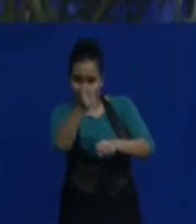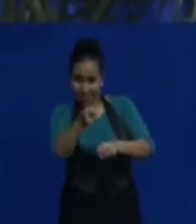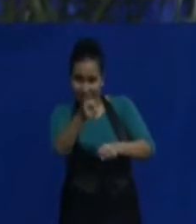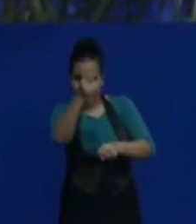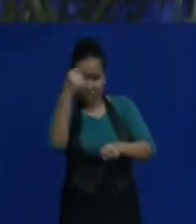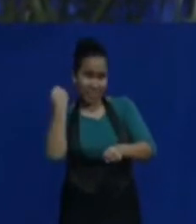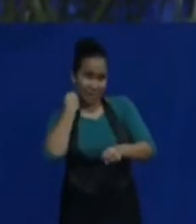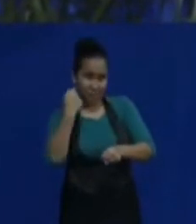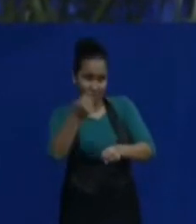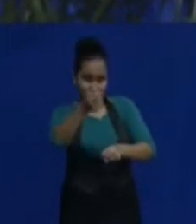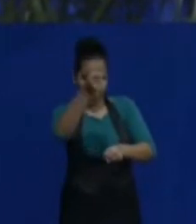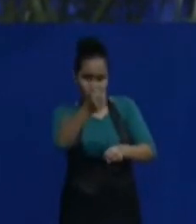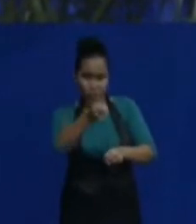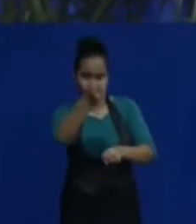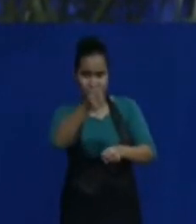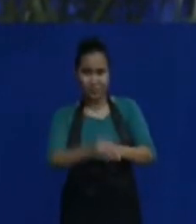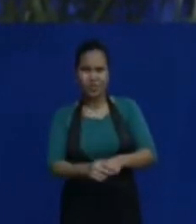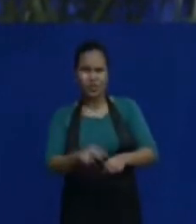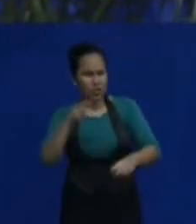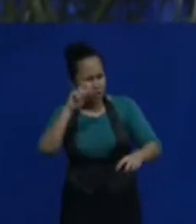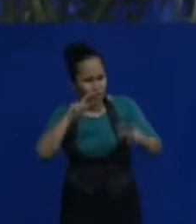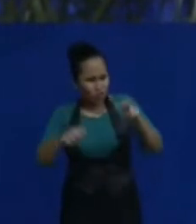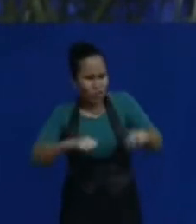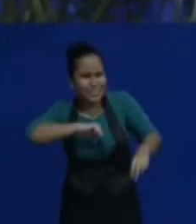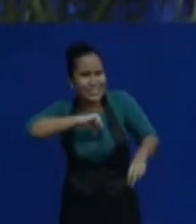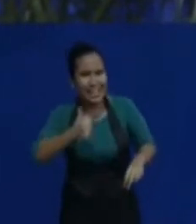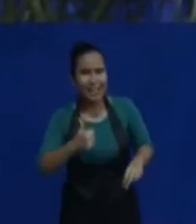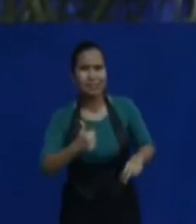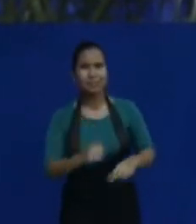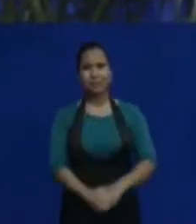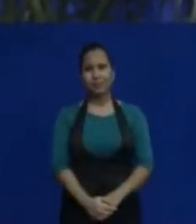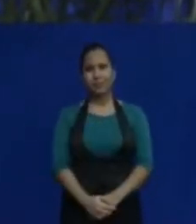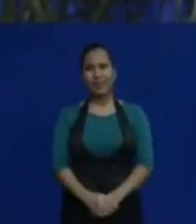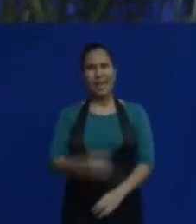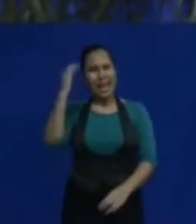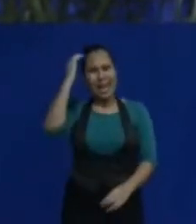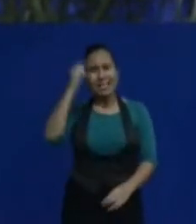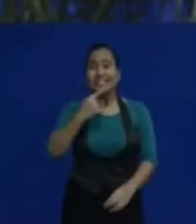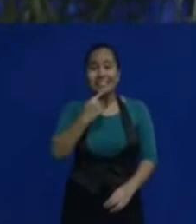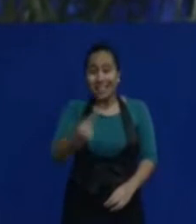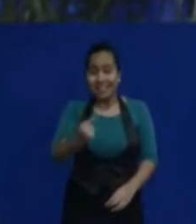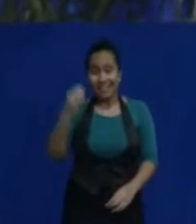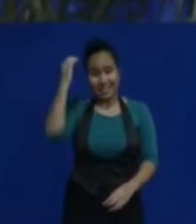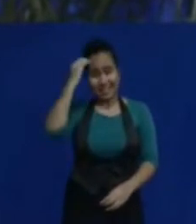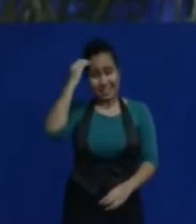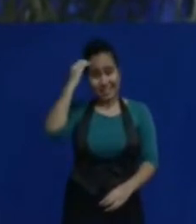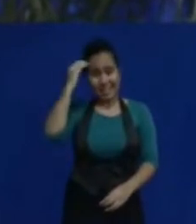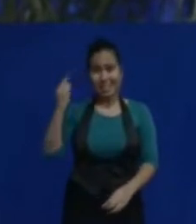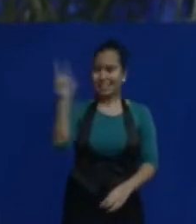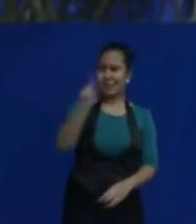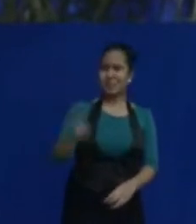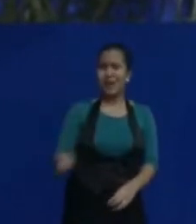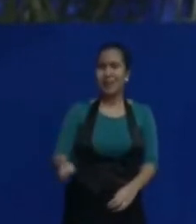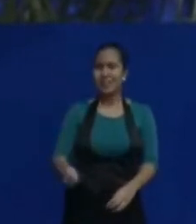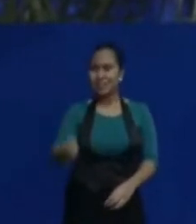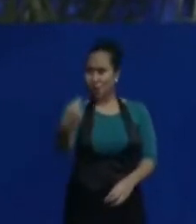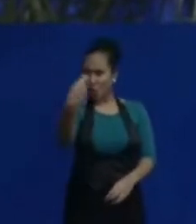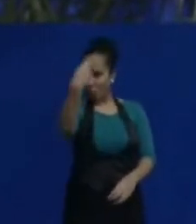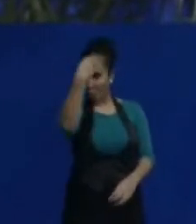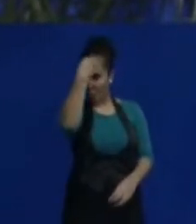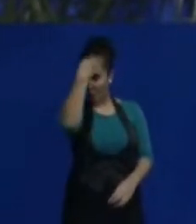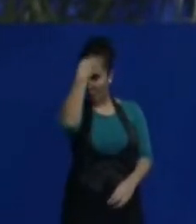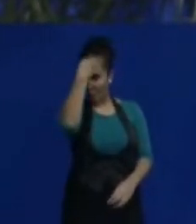gebeurd. Maar doe dat. En ga niet zeggen dat je denkt dat het gevaarlijk is om het op iemands hoofd te zetten. Dat is niet goed,